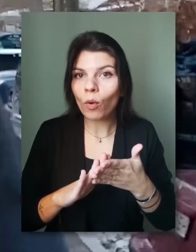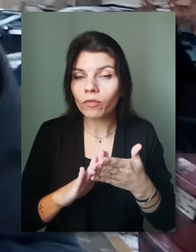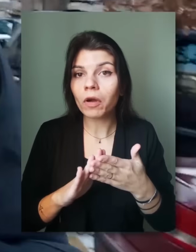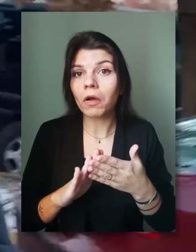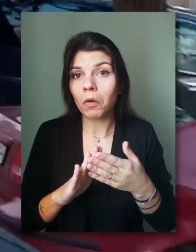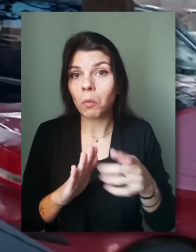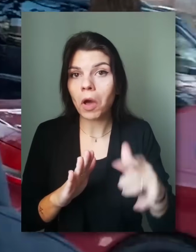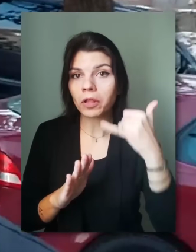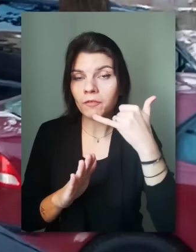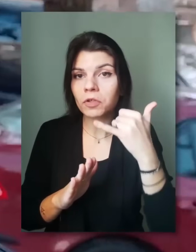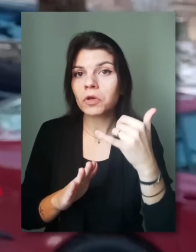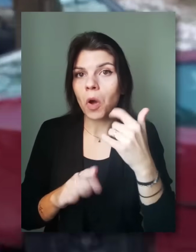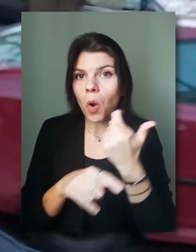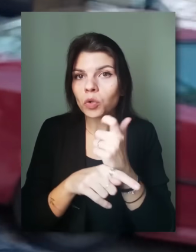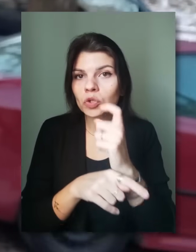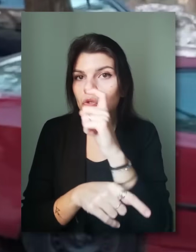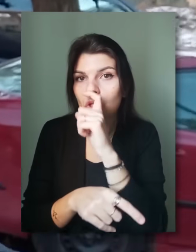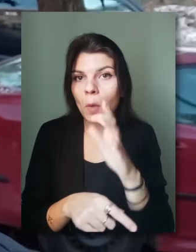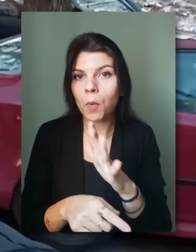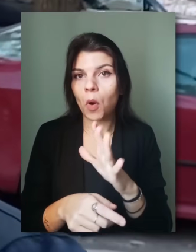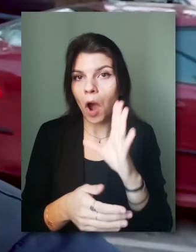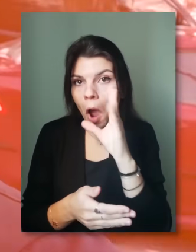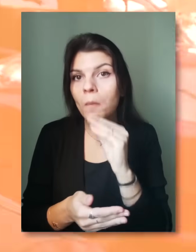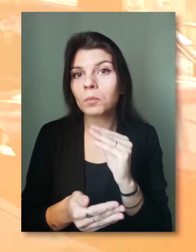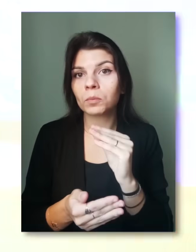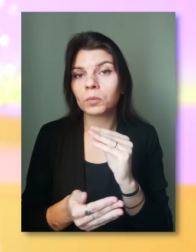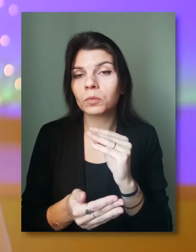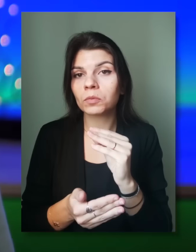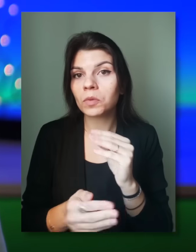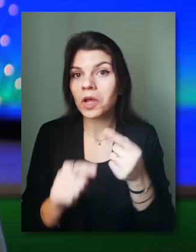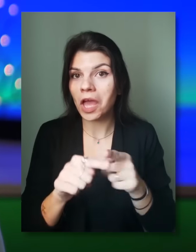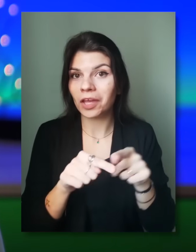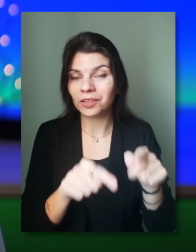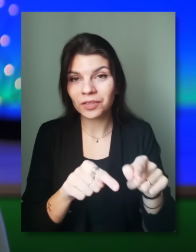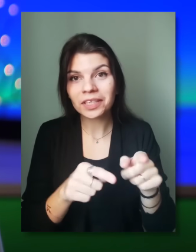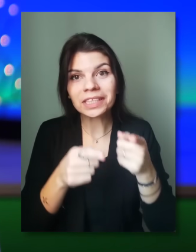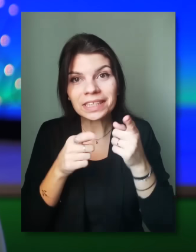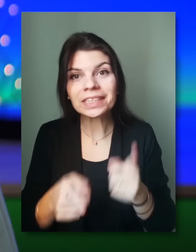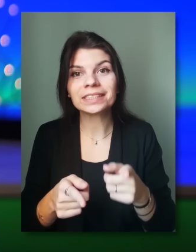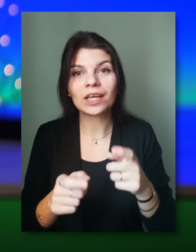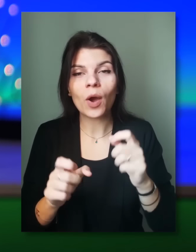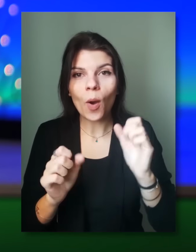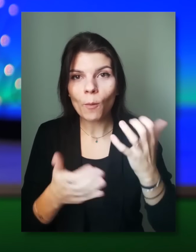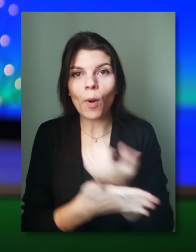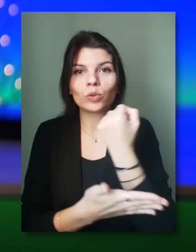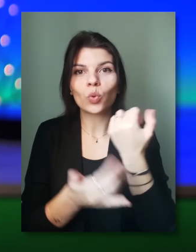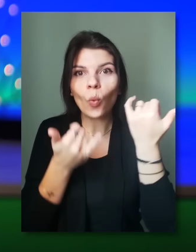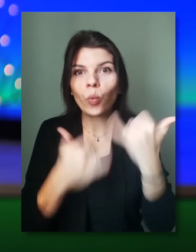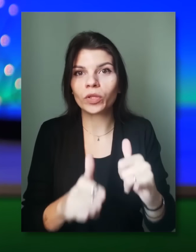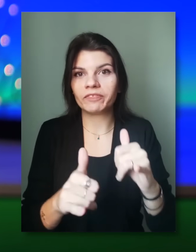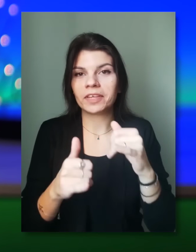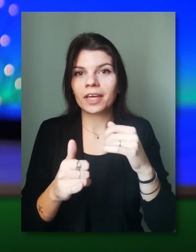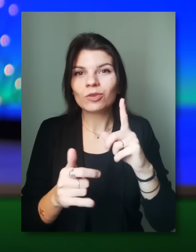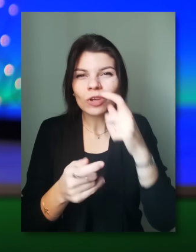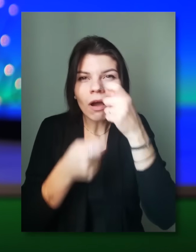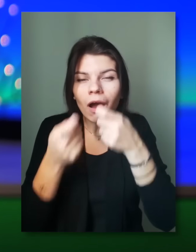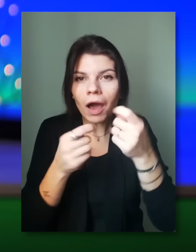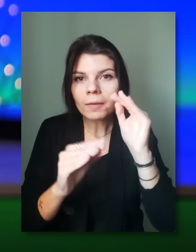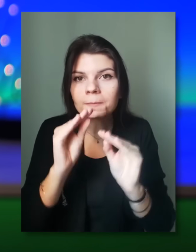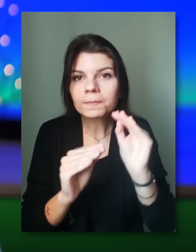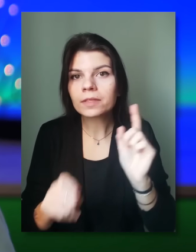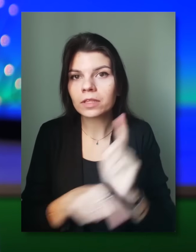складніумови,і ZTENubiaNeoсправляєтьсязнимидоситьдобре. Отже,новийпродуктвідZTEсправді зумівнасздивуватибагатьмадрібними